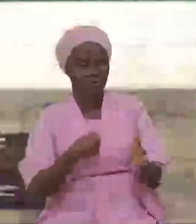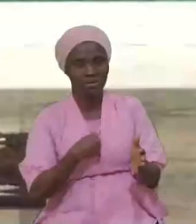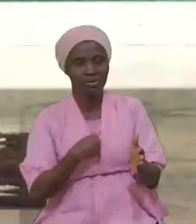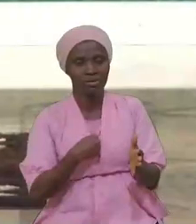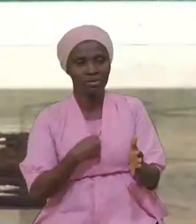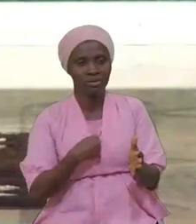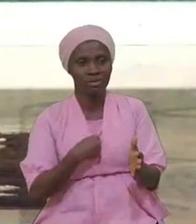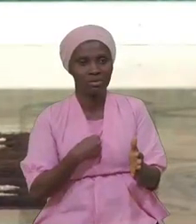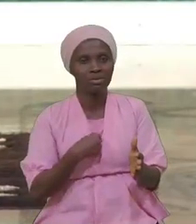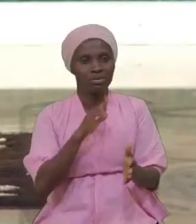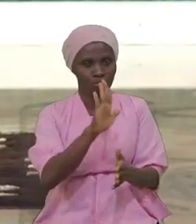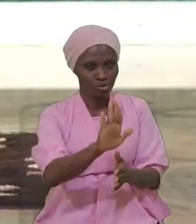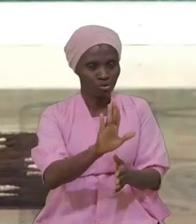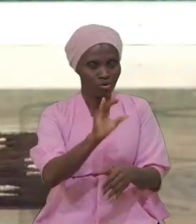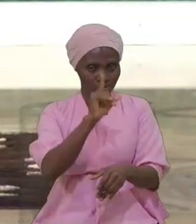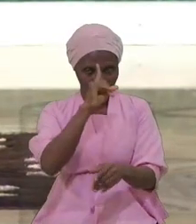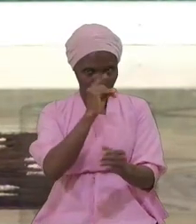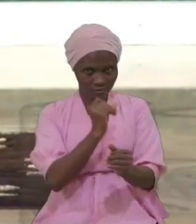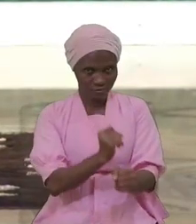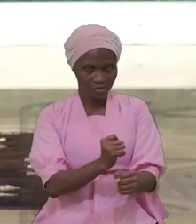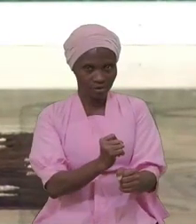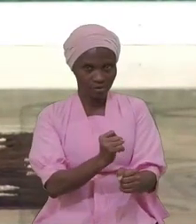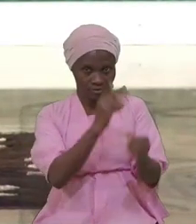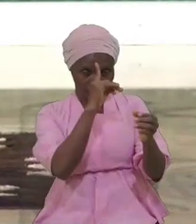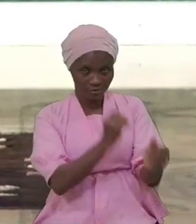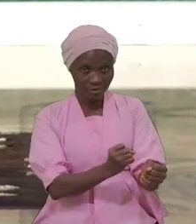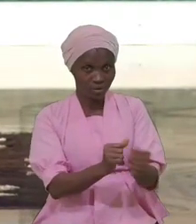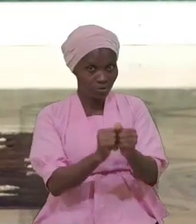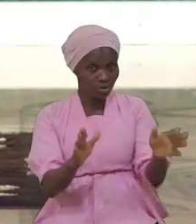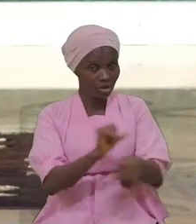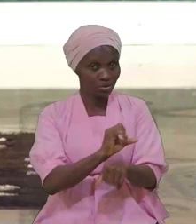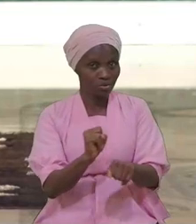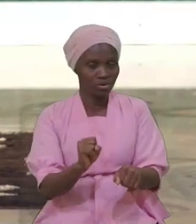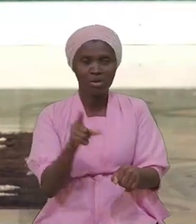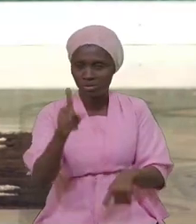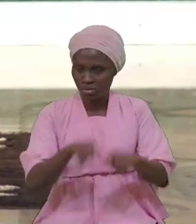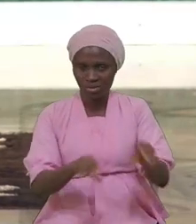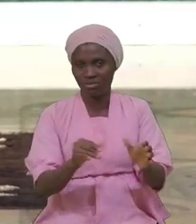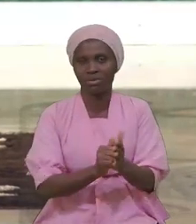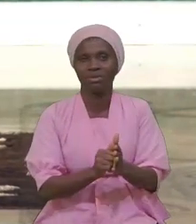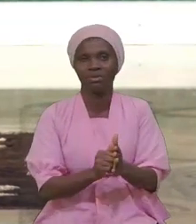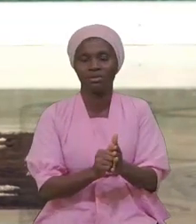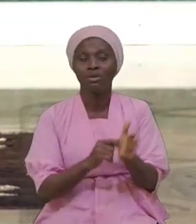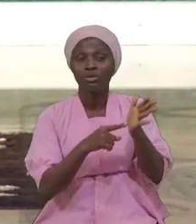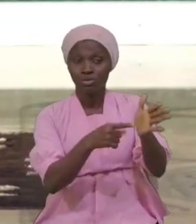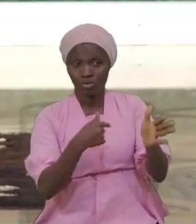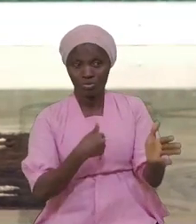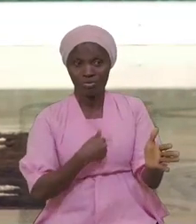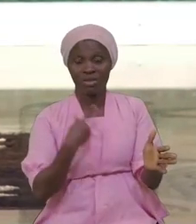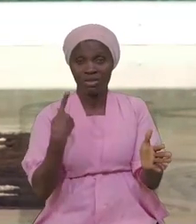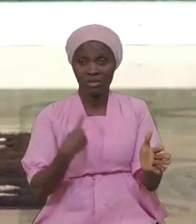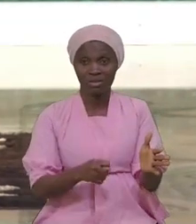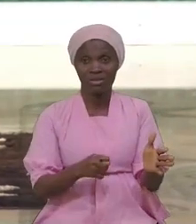quelqu'un dira: toi, tu as la foi et moi, j'ai les œuvres. Montre-moi ta foi sans les œuvres. Tu ne peux pas le faire.